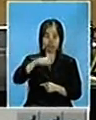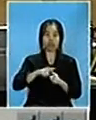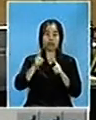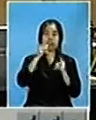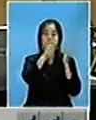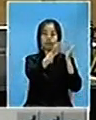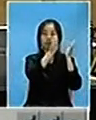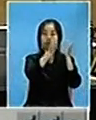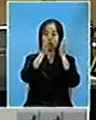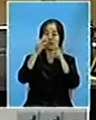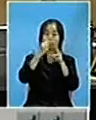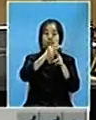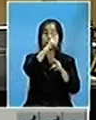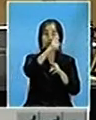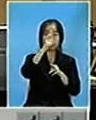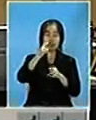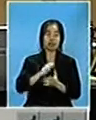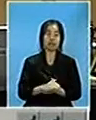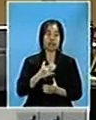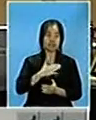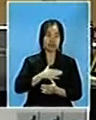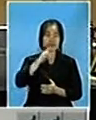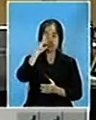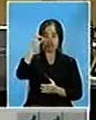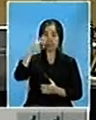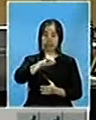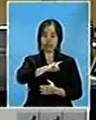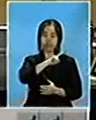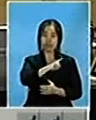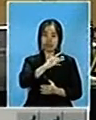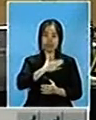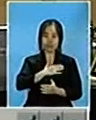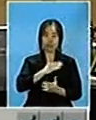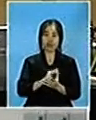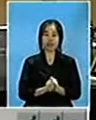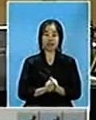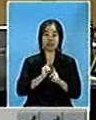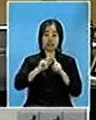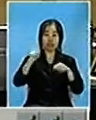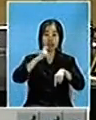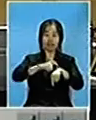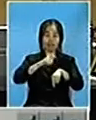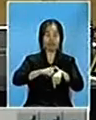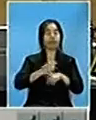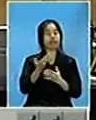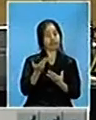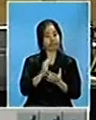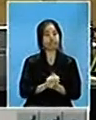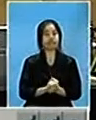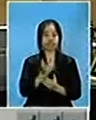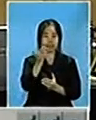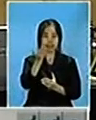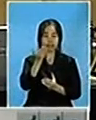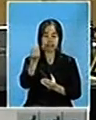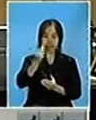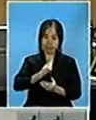าดพิงทำให้บุคคลภายนอกเสียหายถูกฟ้องร้องรับผิดชอบเองแต่ก็เรื่องเวลาอภิปรายท่านวิชระก็ขอความกรุณาให้เกียรติผม